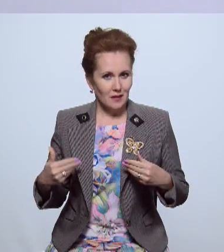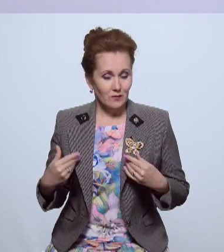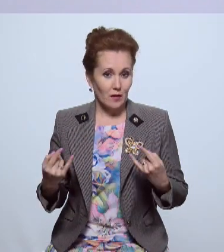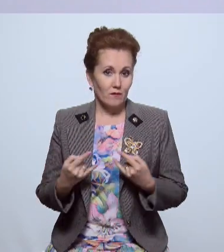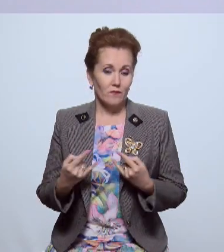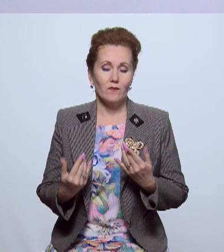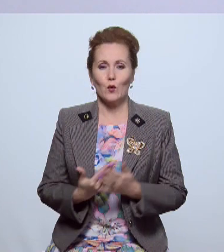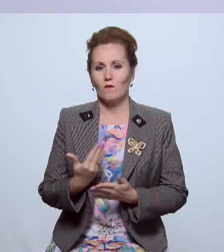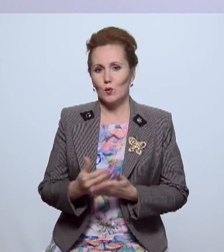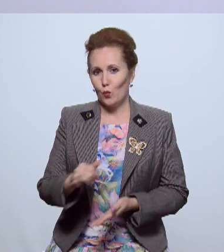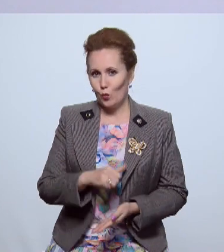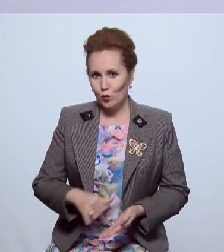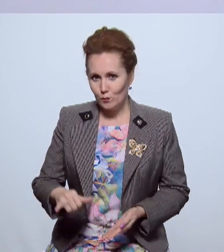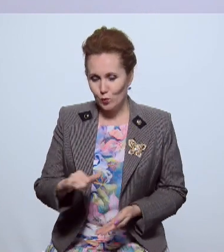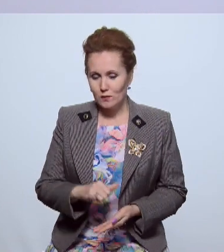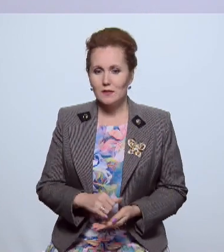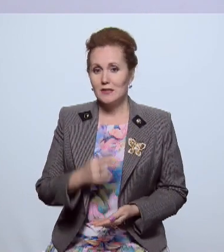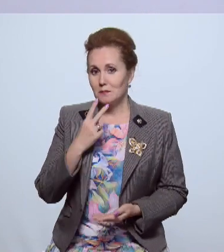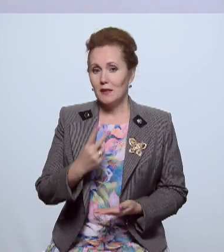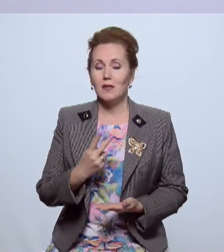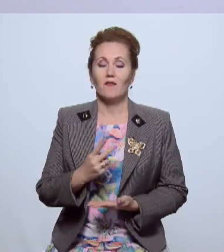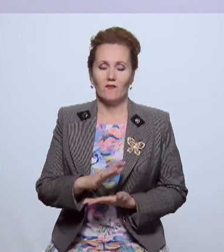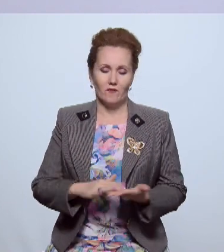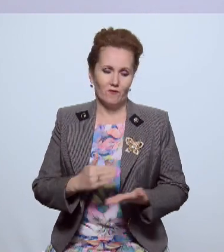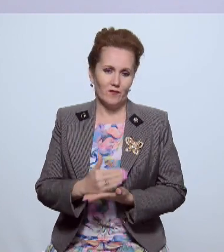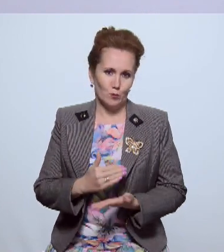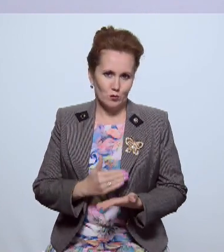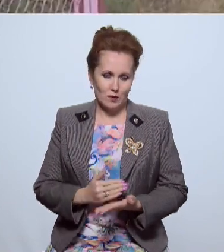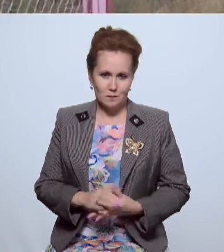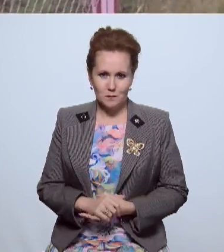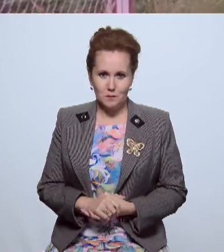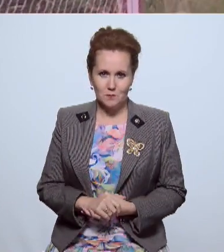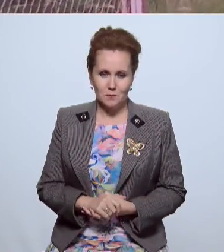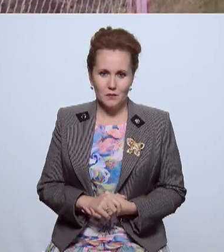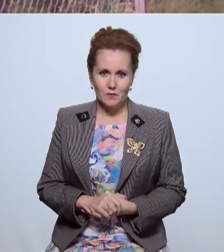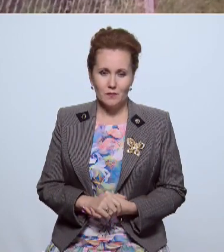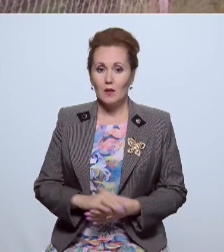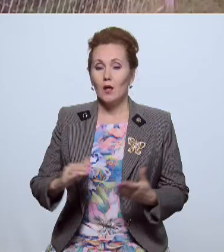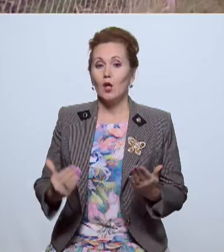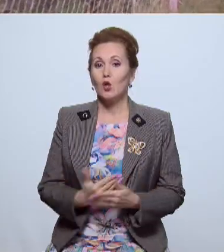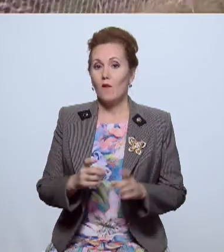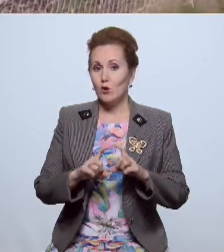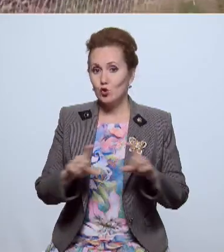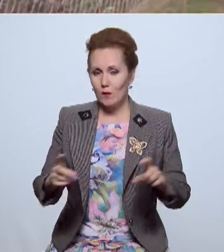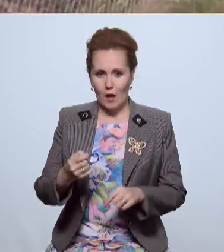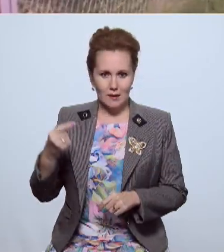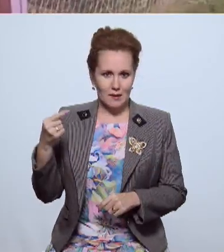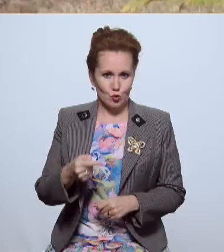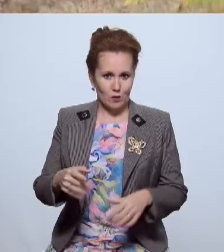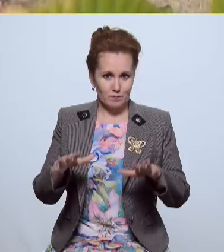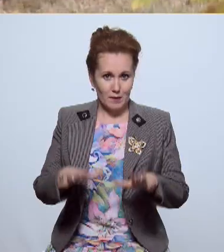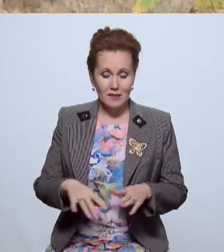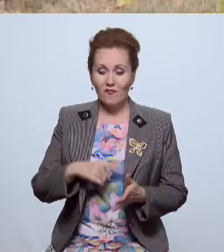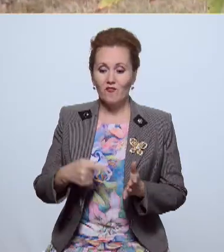Здравствуйте! В эфире новости Удмуртии, в студии Марины Симоновой. Смотрите в этом выпуске. Новая школа на 1000 мест в